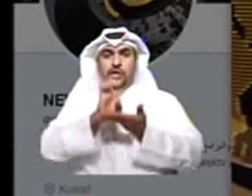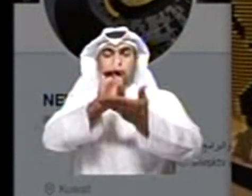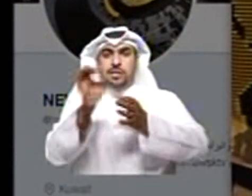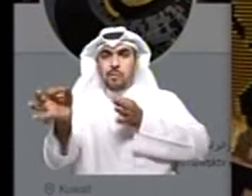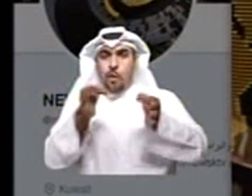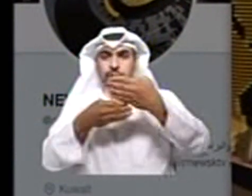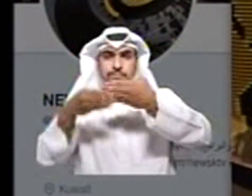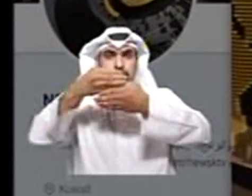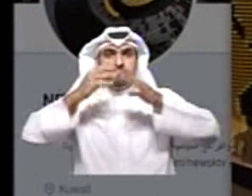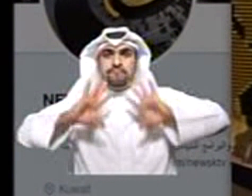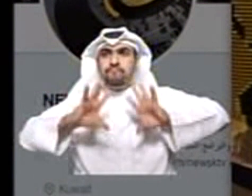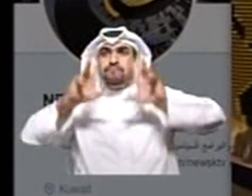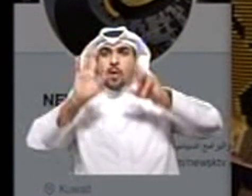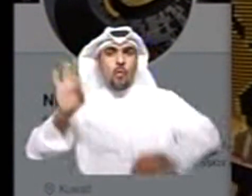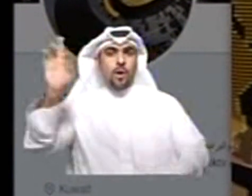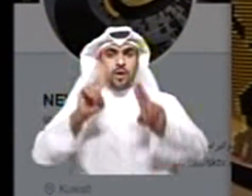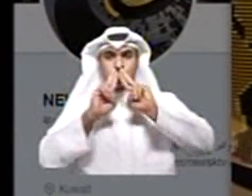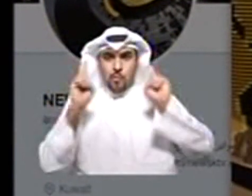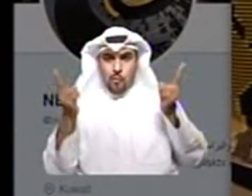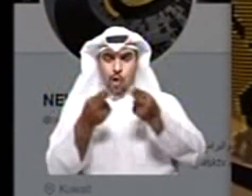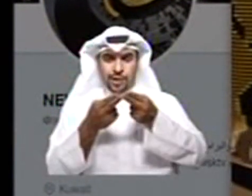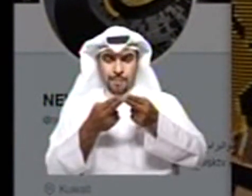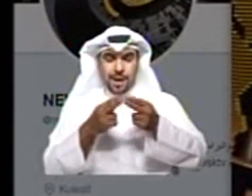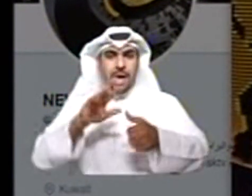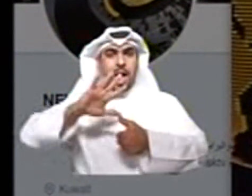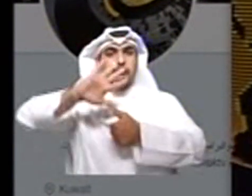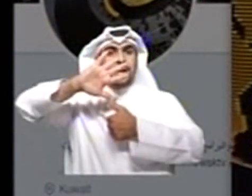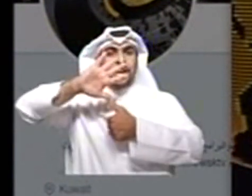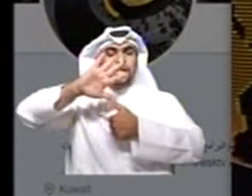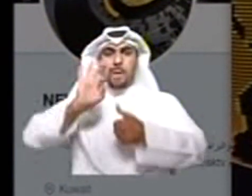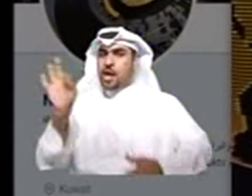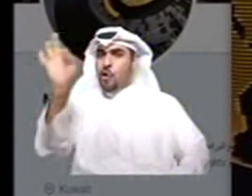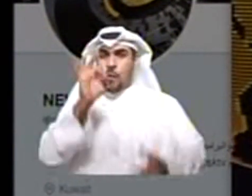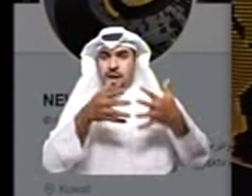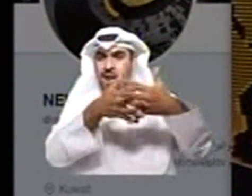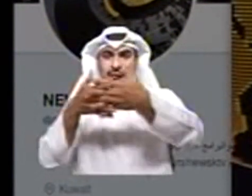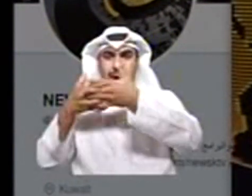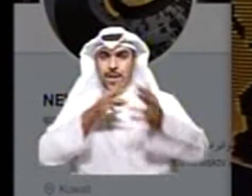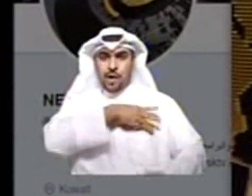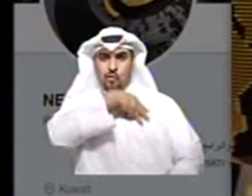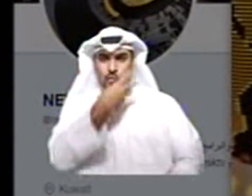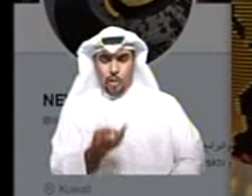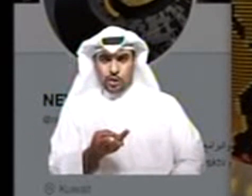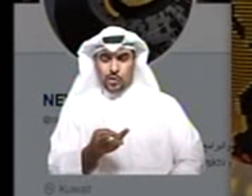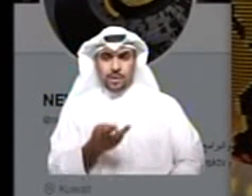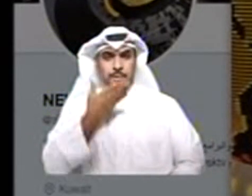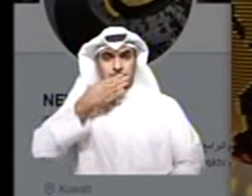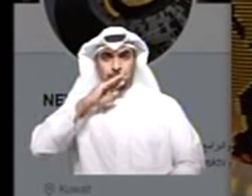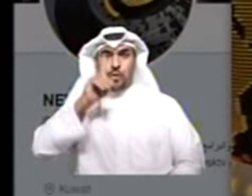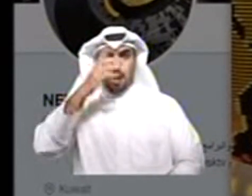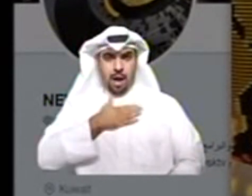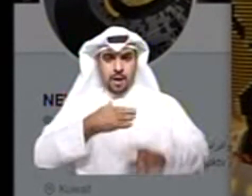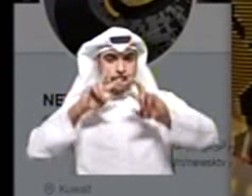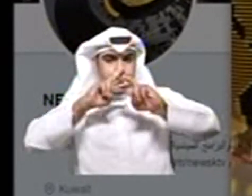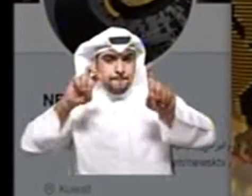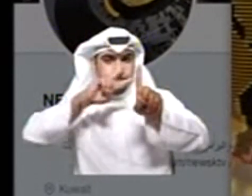في مؤتمر أمريكا الشمالية الدولي الثالث المقام في العاصمة واشنطن. يساهم بحثي في فهم كيفية تأثير أنظمة